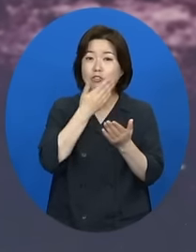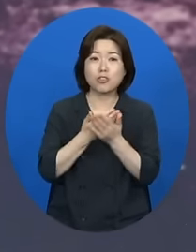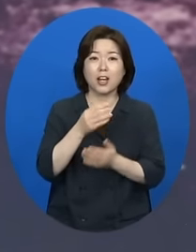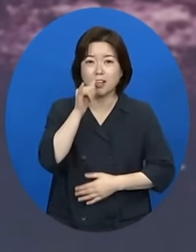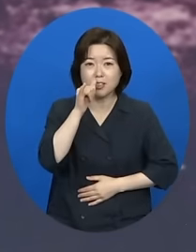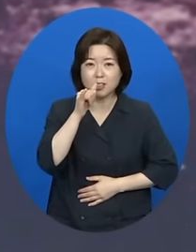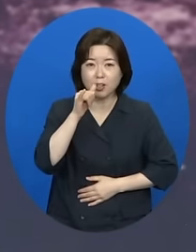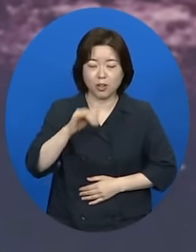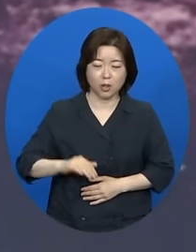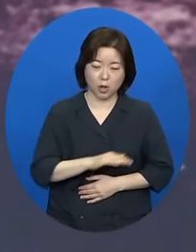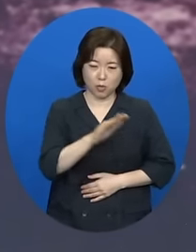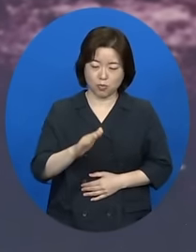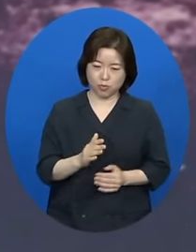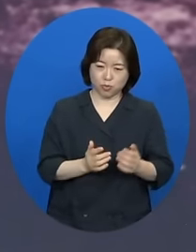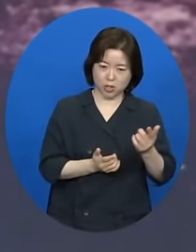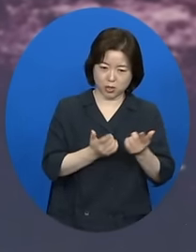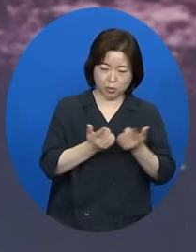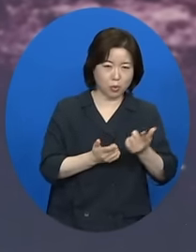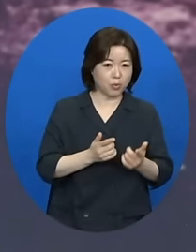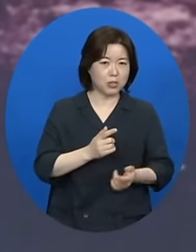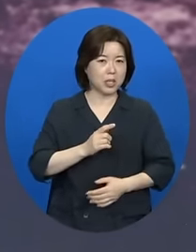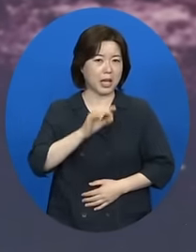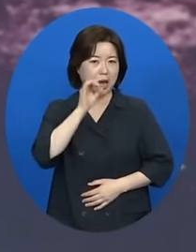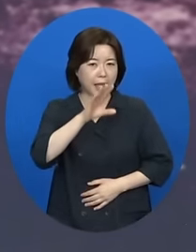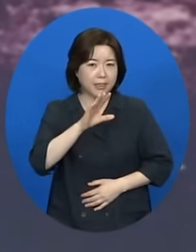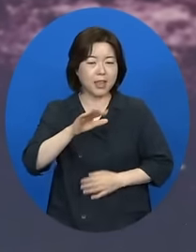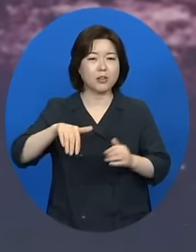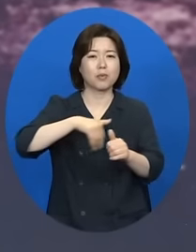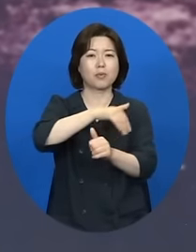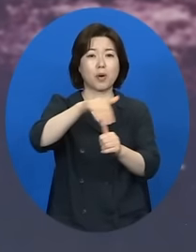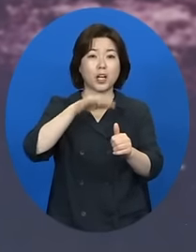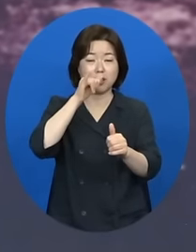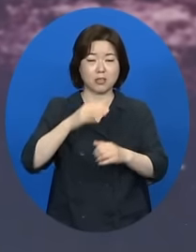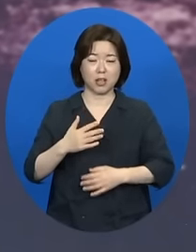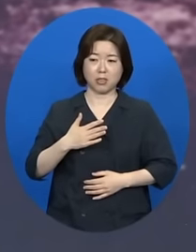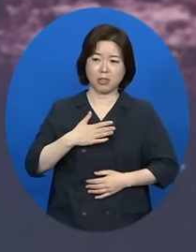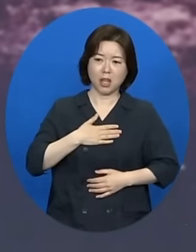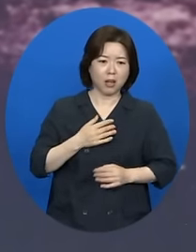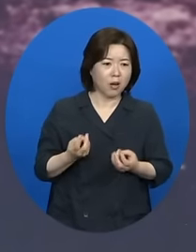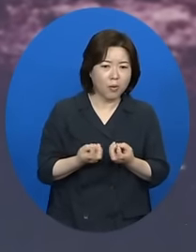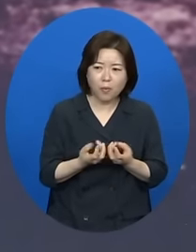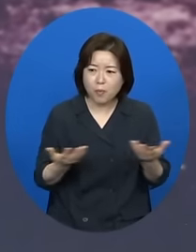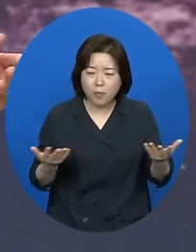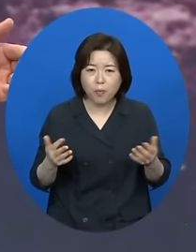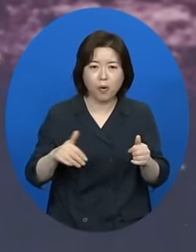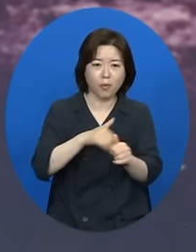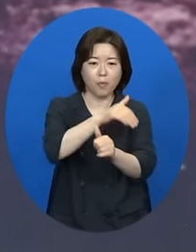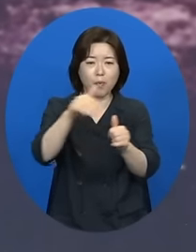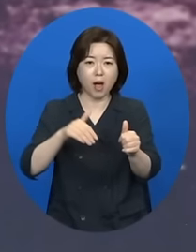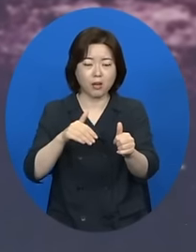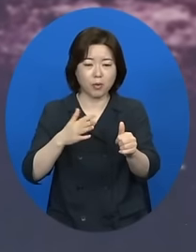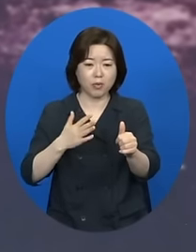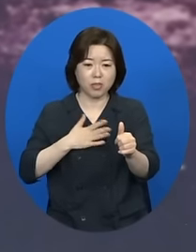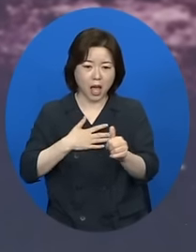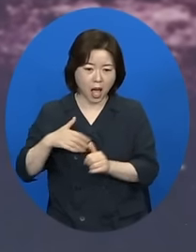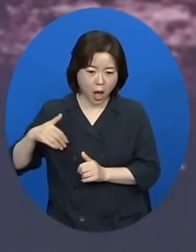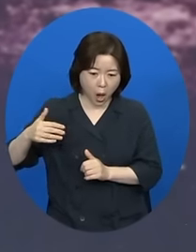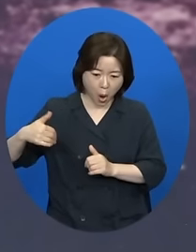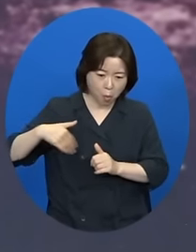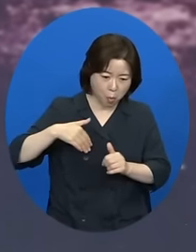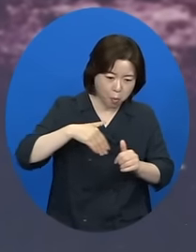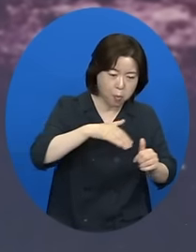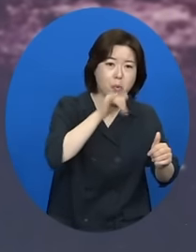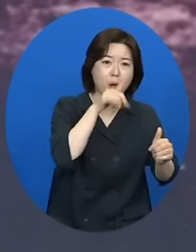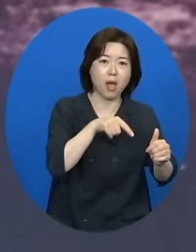우리가 통제할 수 없는 환경이 있습니다. 우리가 통제할 수 없는 환경 속으로 하나님 우리를 몰고 가시고